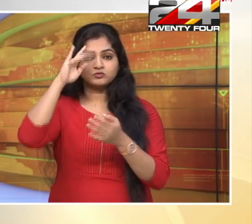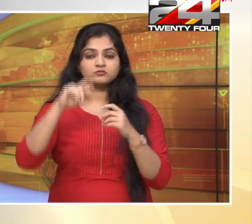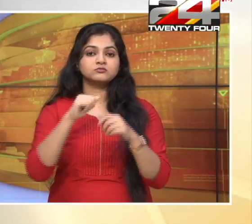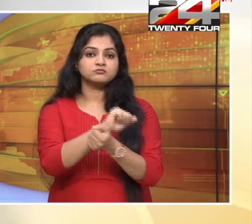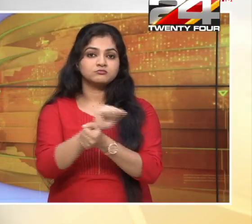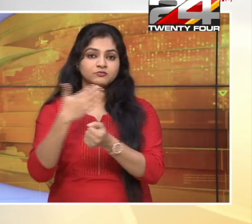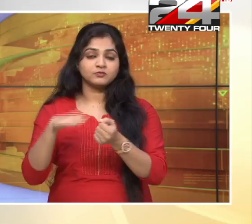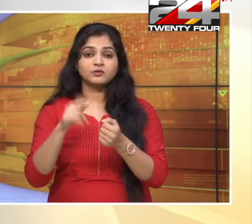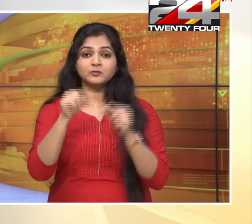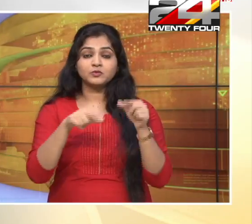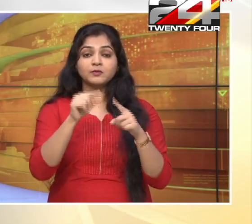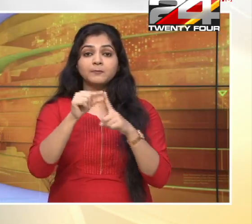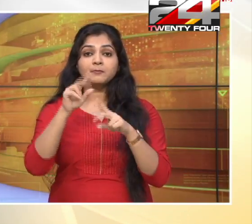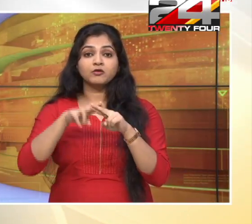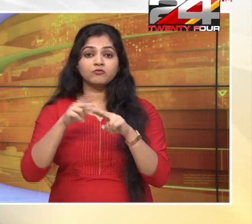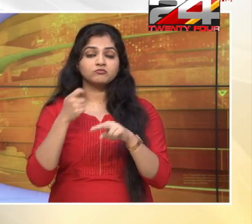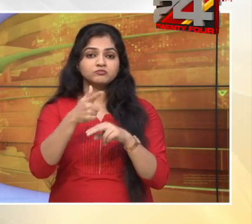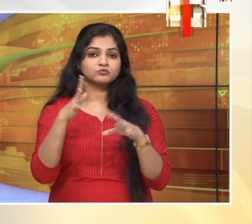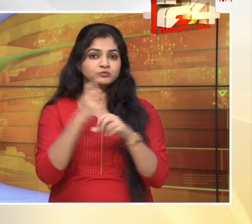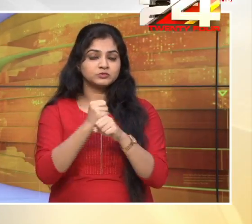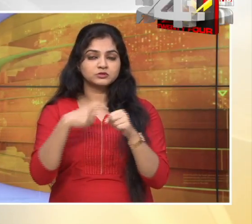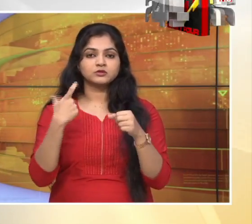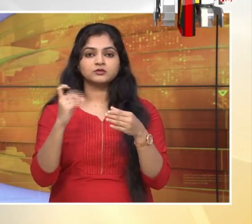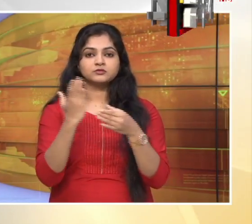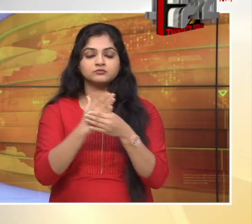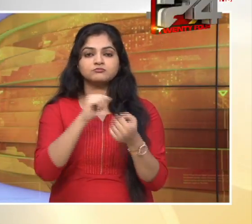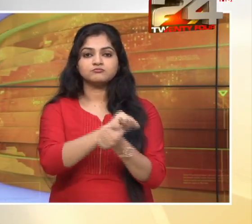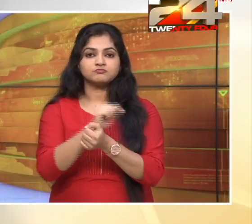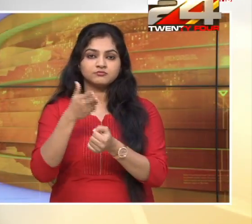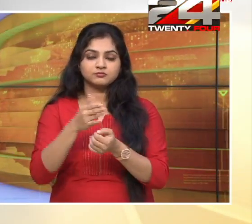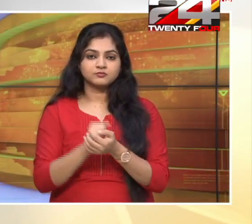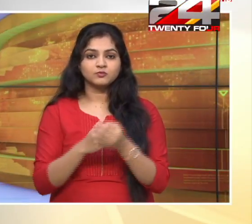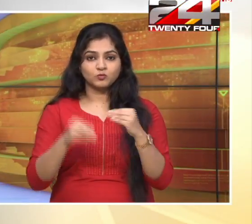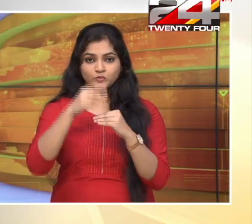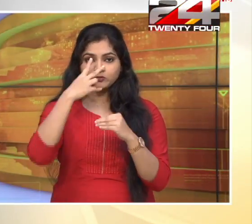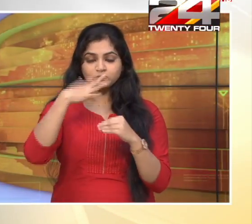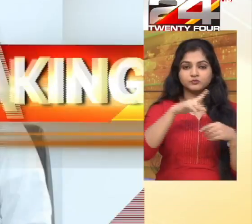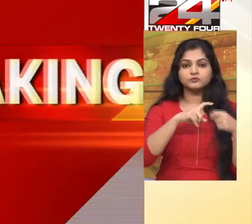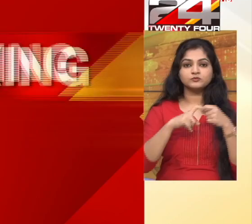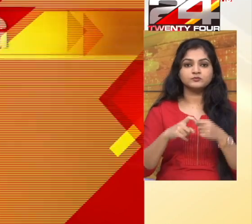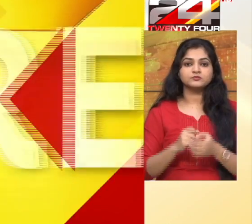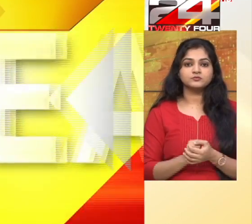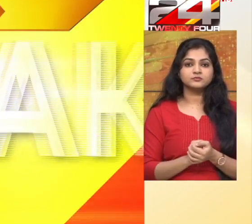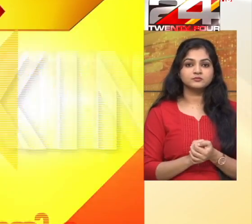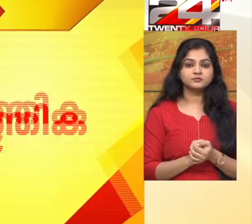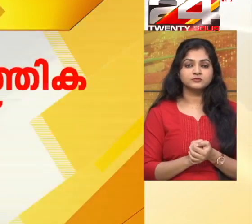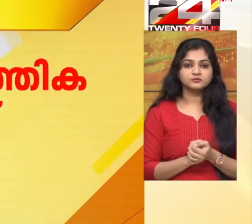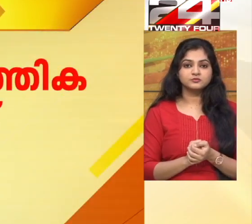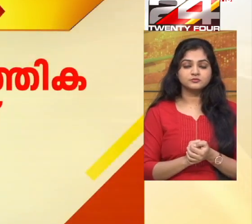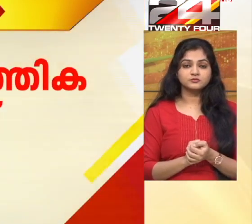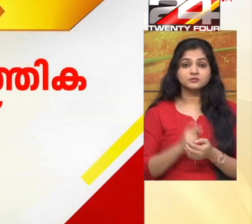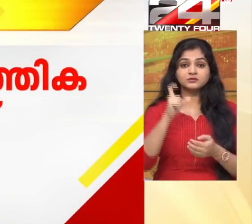ചെയ്തത്. ജീവനക്കാരുടെ പി എഫ് അടയ്ക്കാത്ത കേസിലാണ് നടപടി. അർജുൻ മട്ടന്നൂർ കോഴിക്കോട് നിന്ന് ചേരുന്നുണ്ട്. അർജുൻ, എന്താണ് വിവരങ്ങൾ?